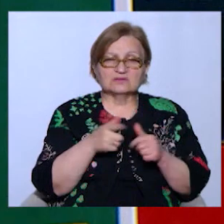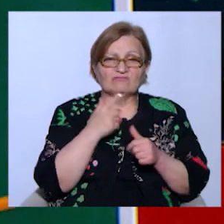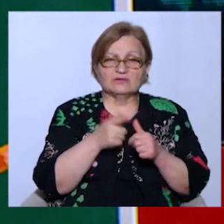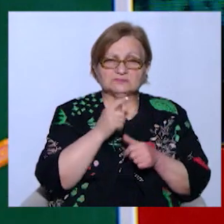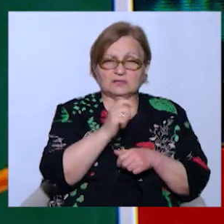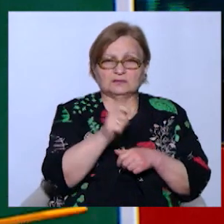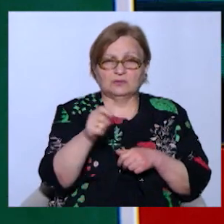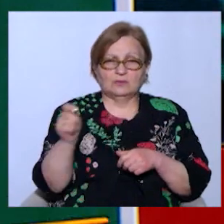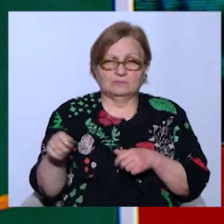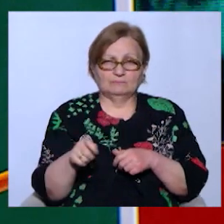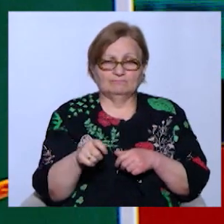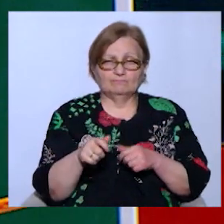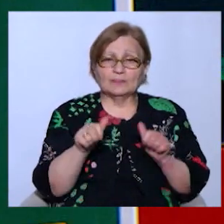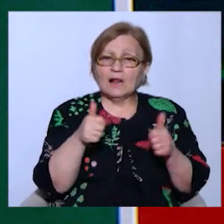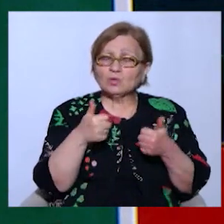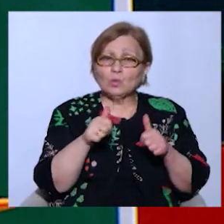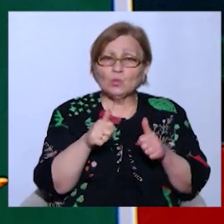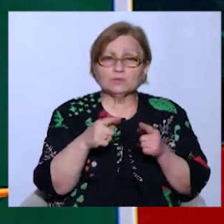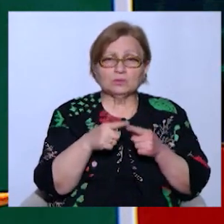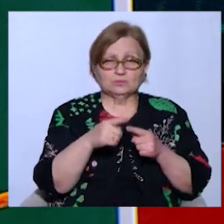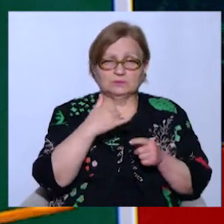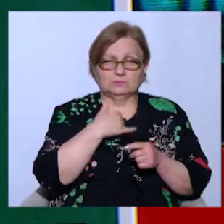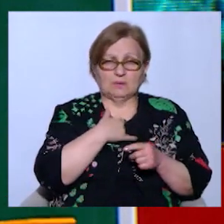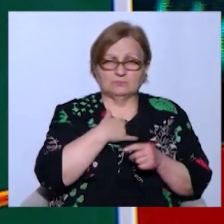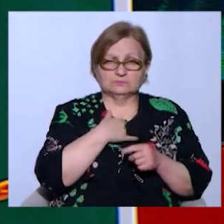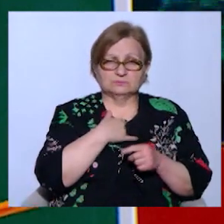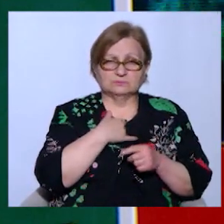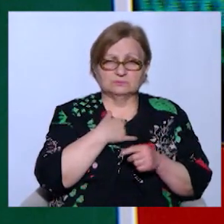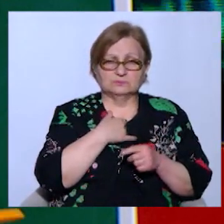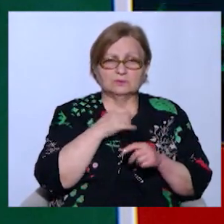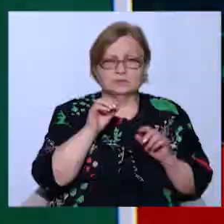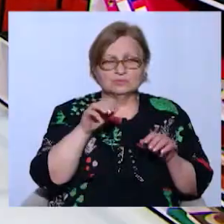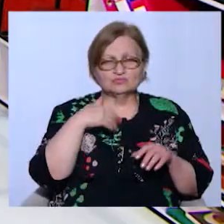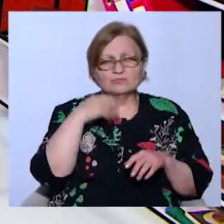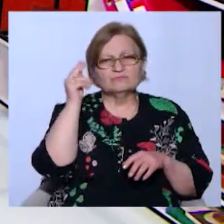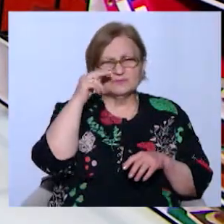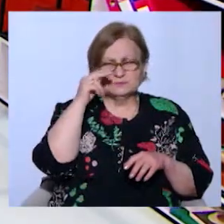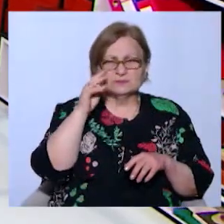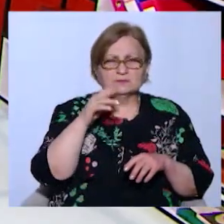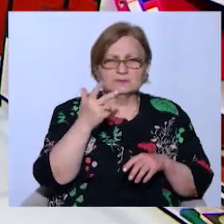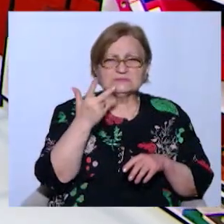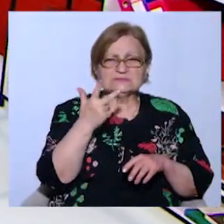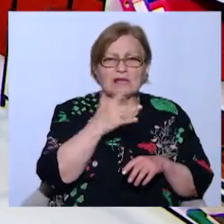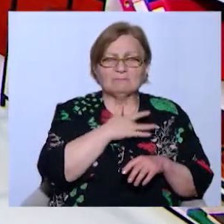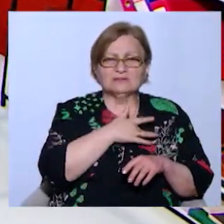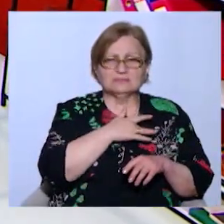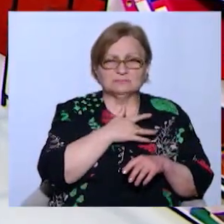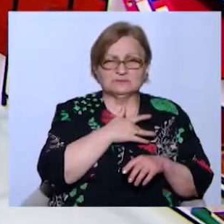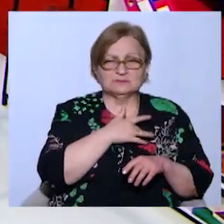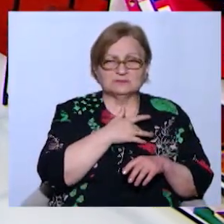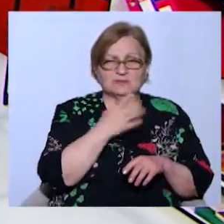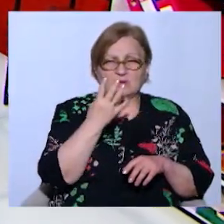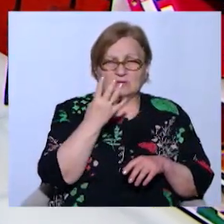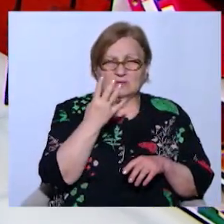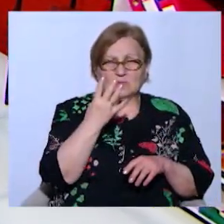დავასახელო, სახელდობრ, როგორი კუთხე მაქვს. სულ ჩვენ შევისწავლით სამი ტიპის კუთხეს, უფრო სწორად